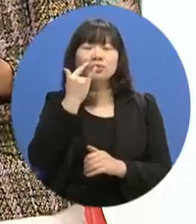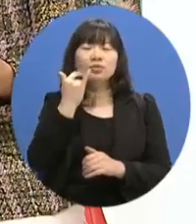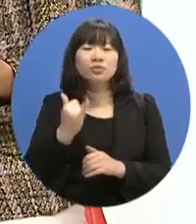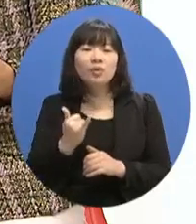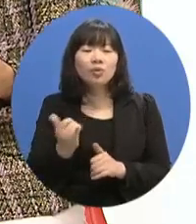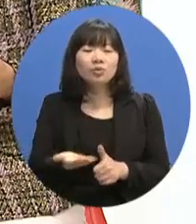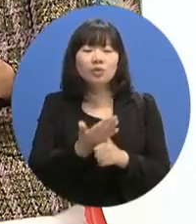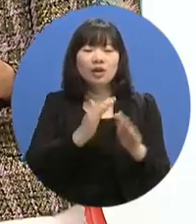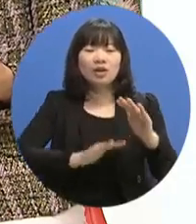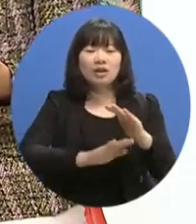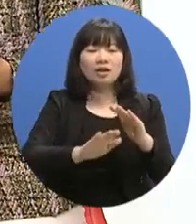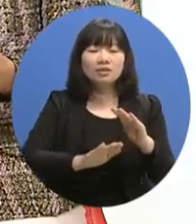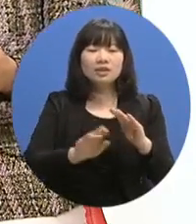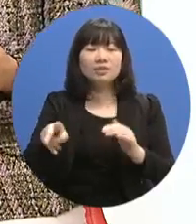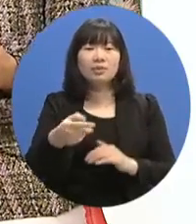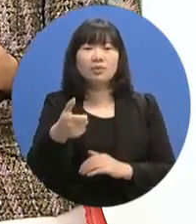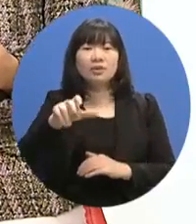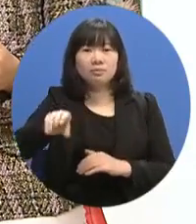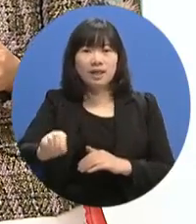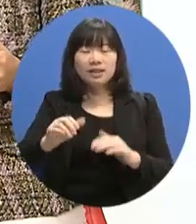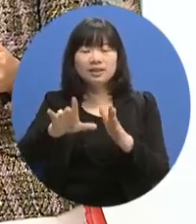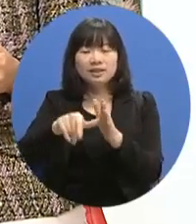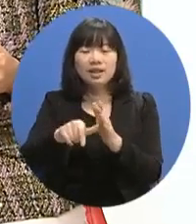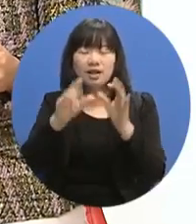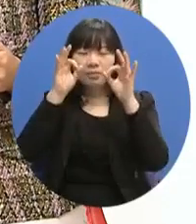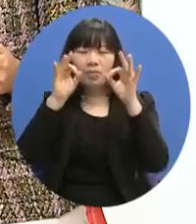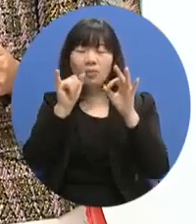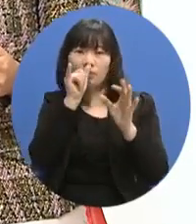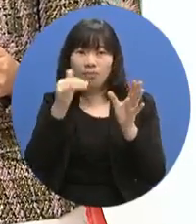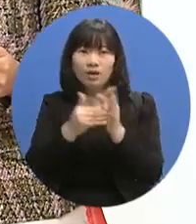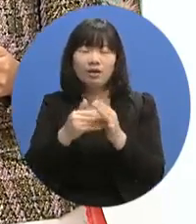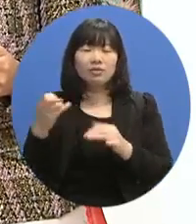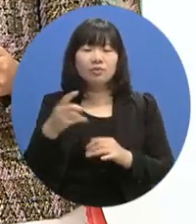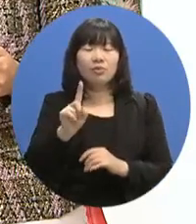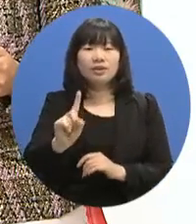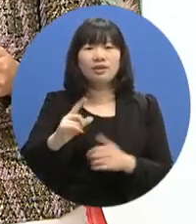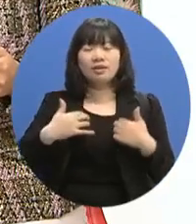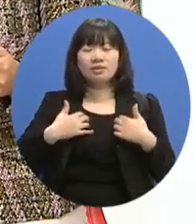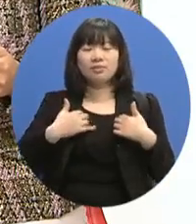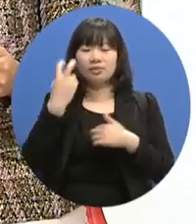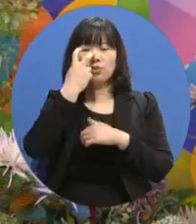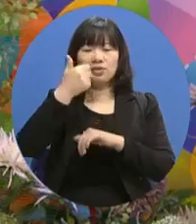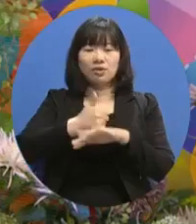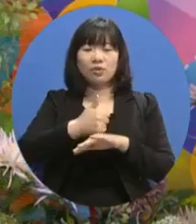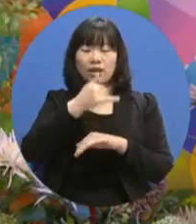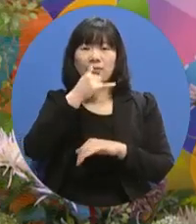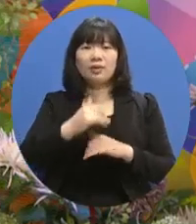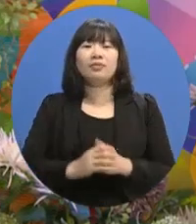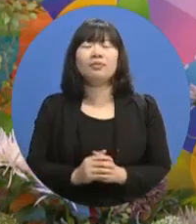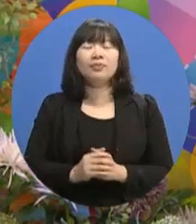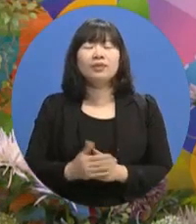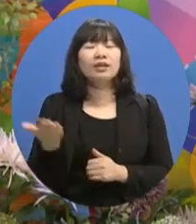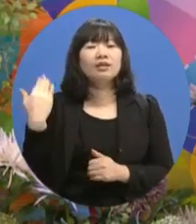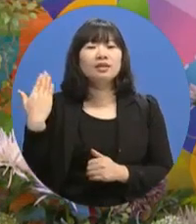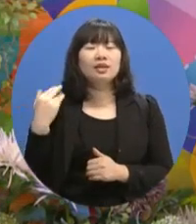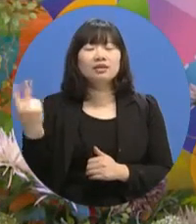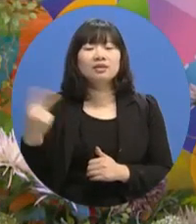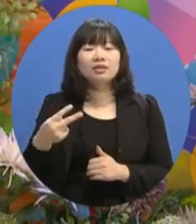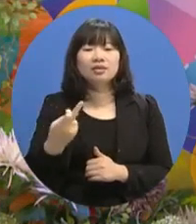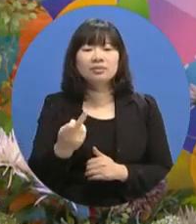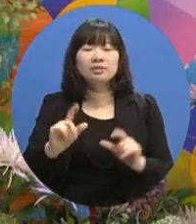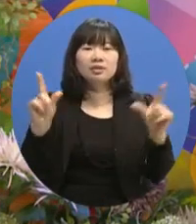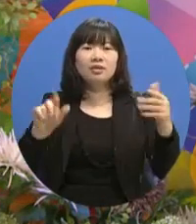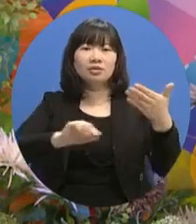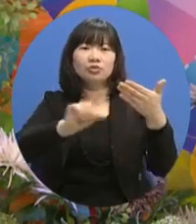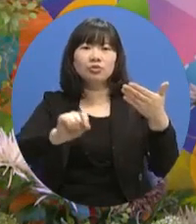가구 250만 시대라고 볼 수 있겠네요. 네. 그런데 또 하나 그 재미있는 조사 결과가 있어요. 네. 지난